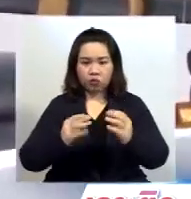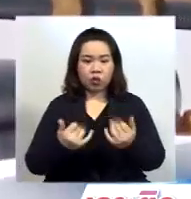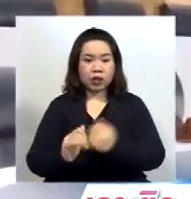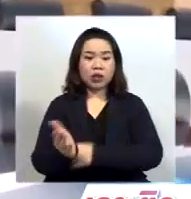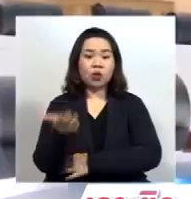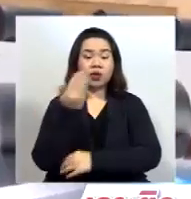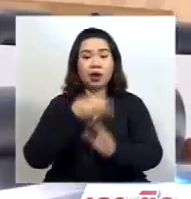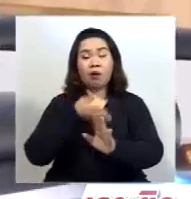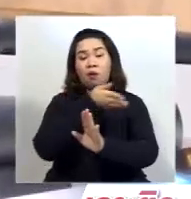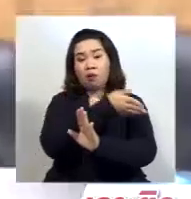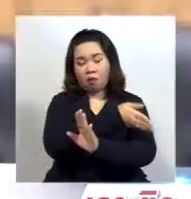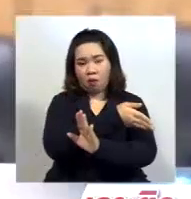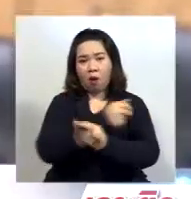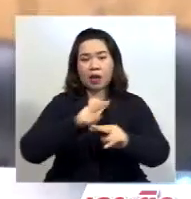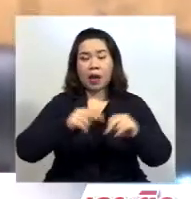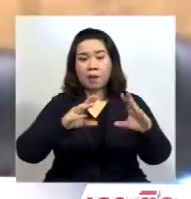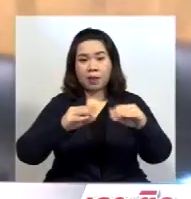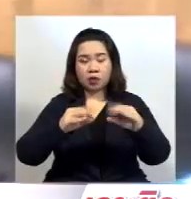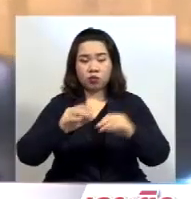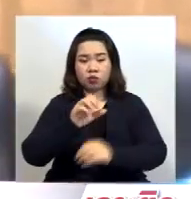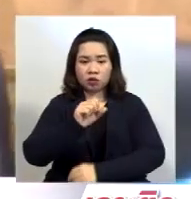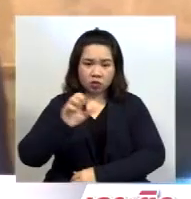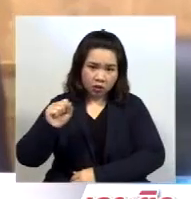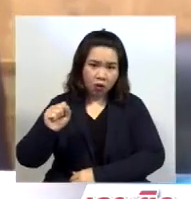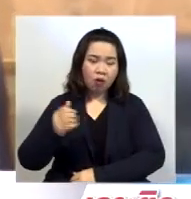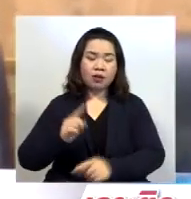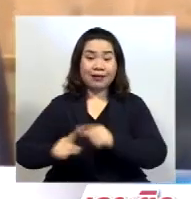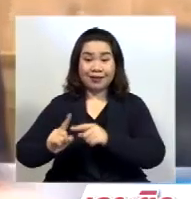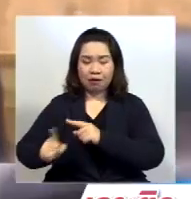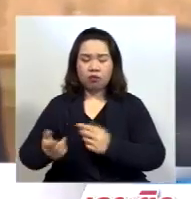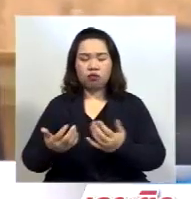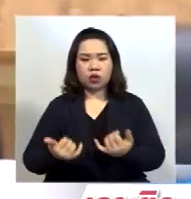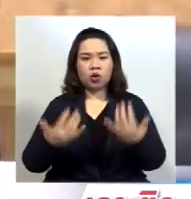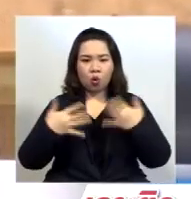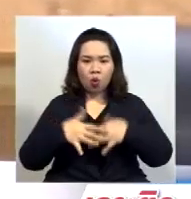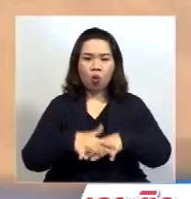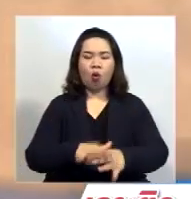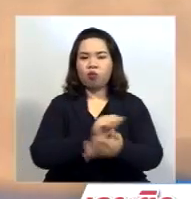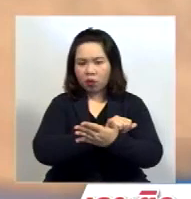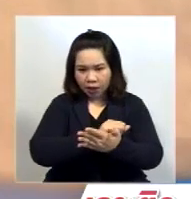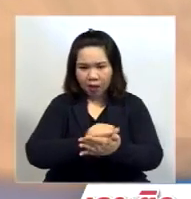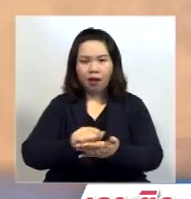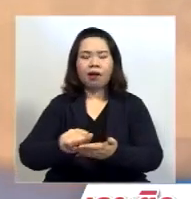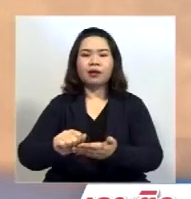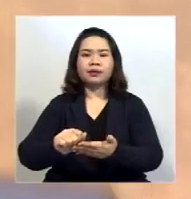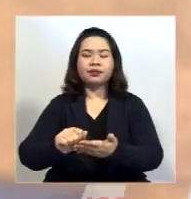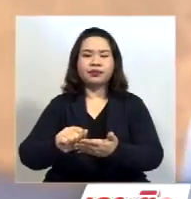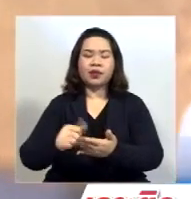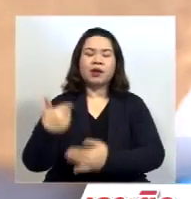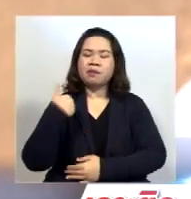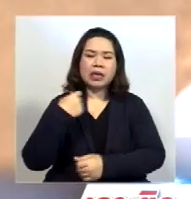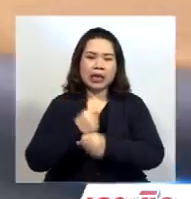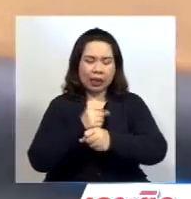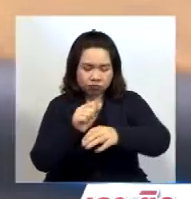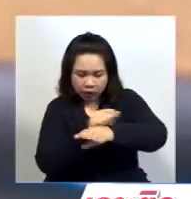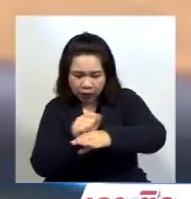าวันนี้ก่อนที่จะมีการประชุมอภิปรายไม่ไว้วางใจเจ้าหน้าที่ก็ร่วมกันบิ๊กคลีนนิ่งทำความสะอาดทำแบบ